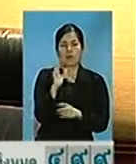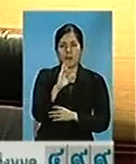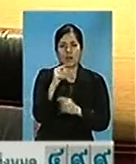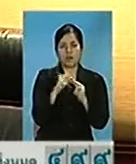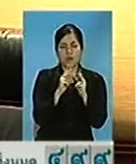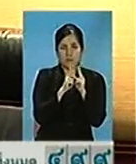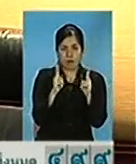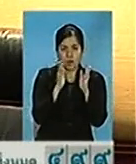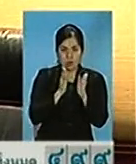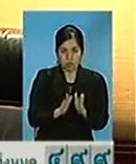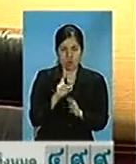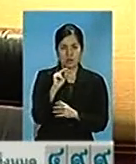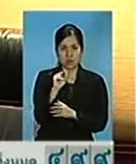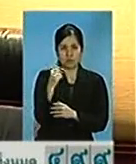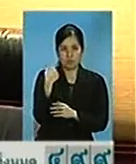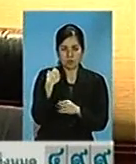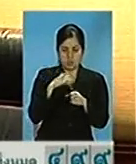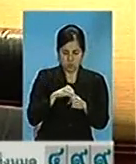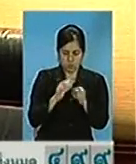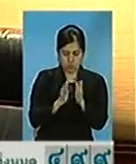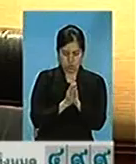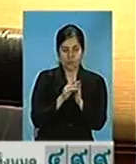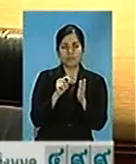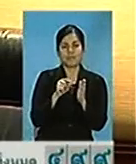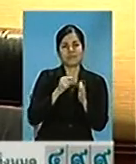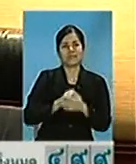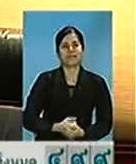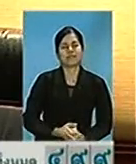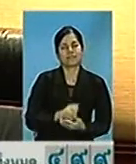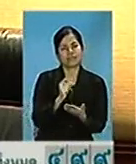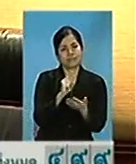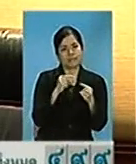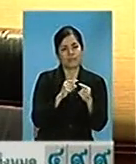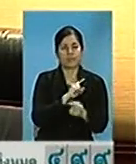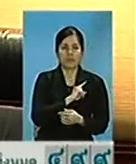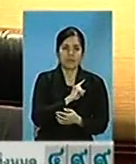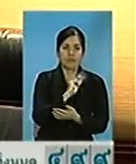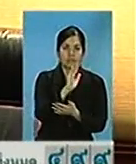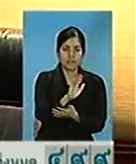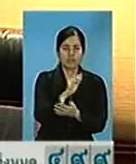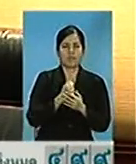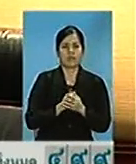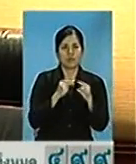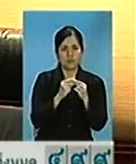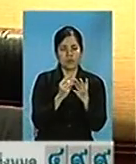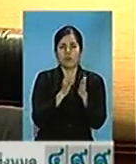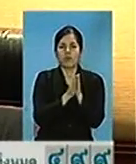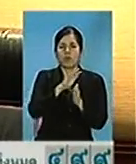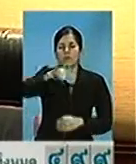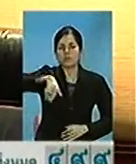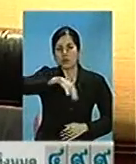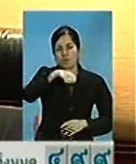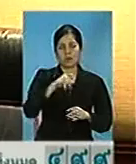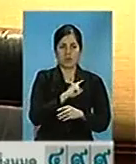ท่านก็เป็นหนึ่งในกรรมธิการนั้นนะครับยังไงแล้วความรับผิดชอบต่างๆก็รับผิดชอบร่วมกัน